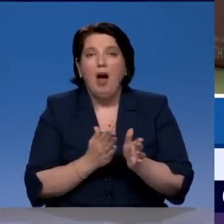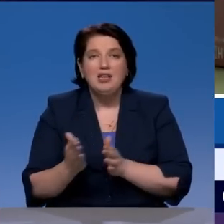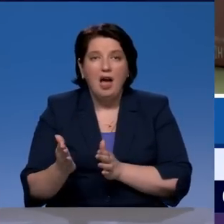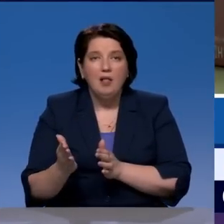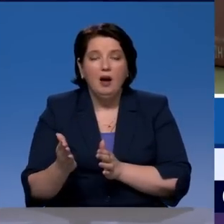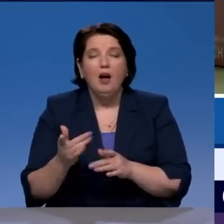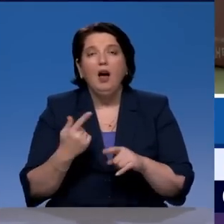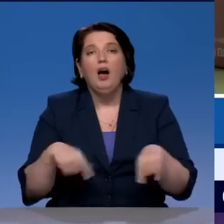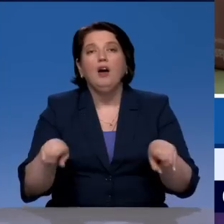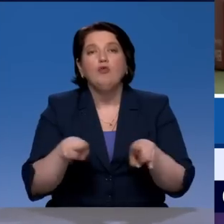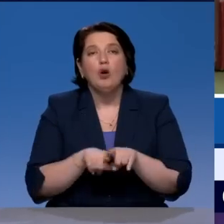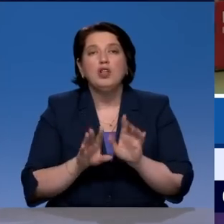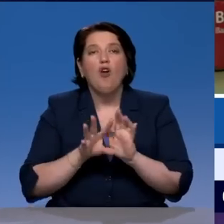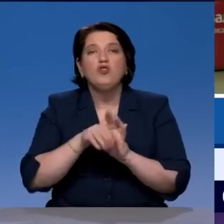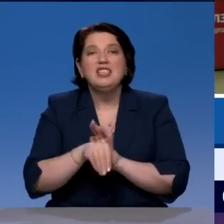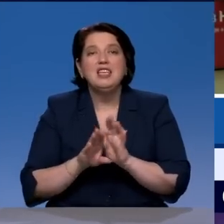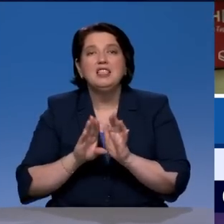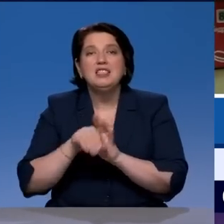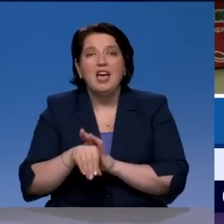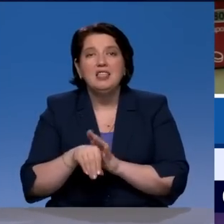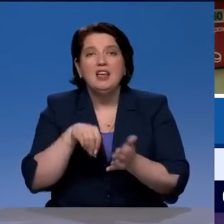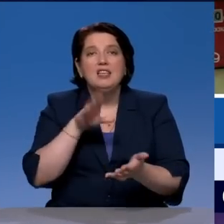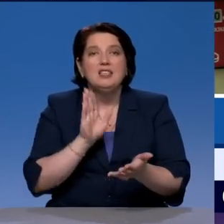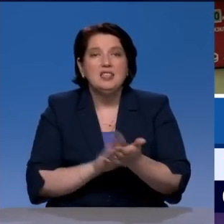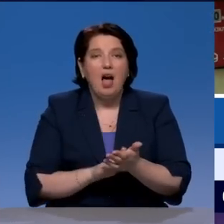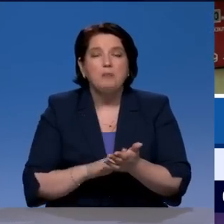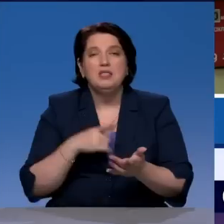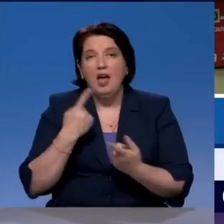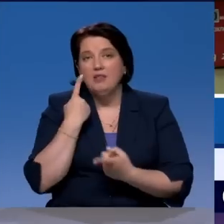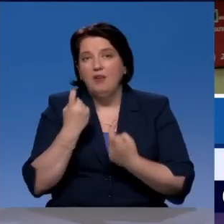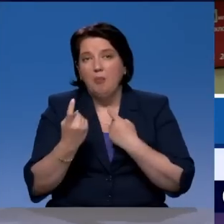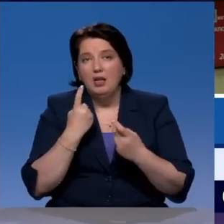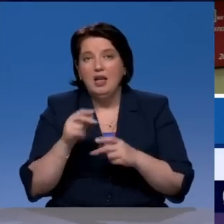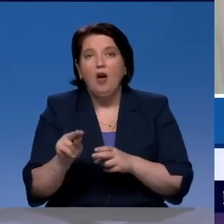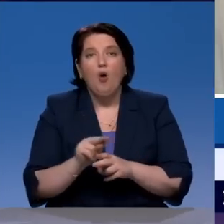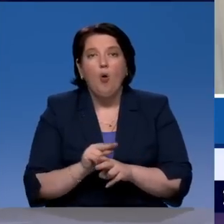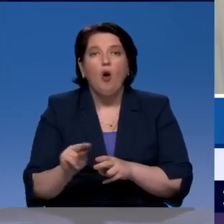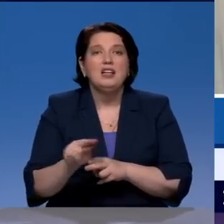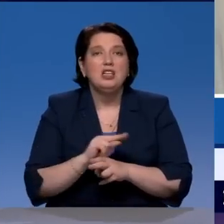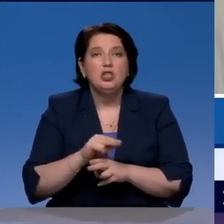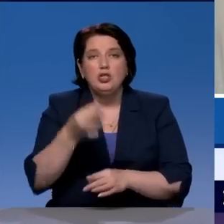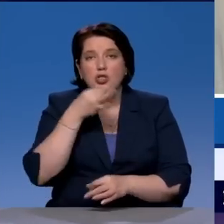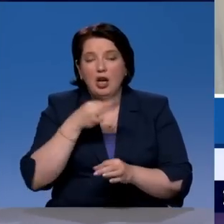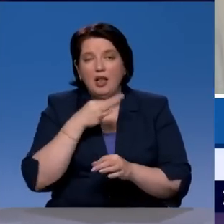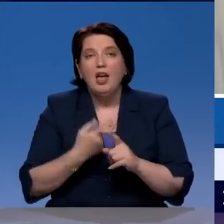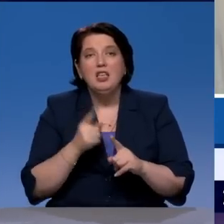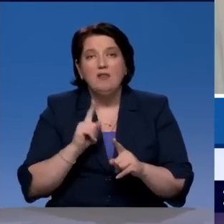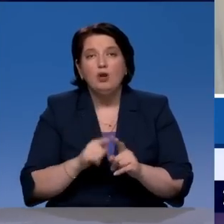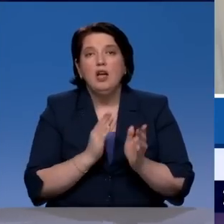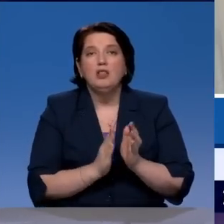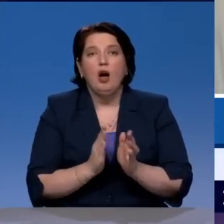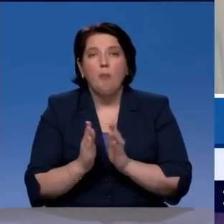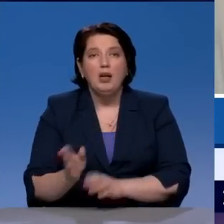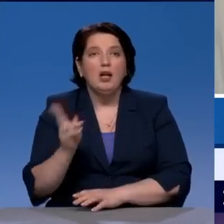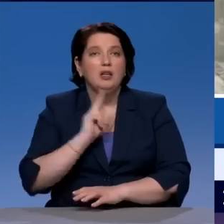вноса вот этих внесений, вот этих данных о движении лекарственных средств. И этот уведомительный порядок как раз действует и действовал